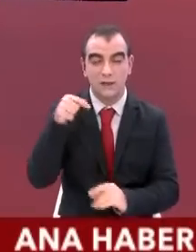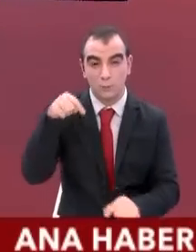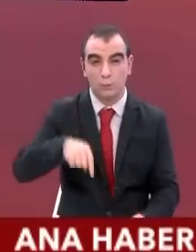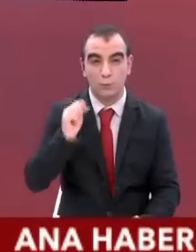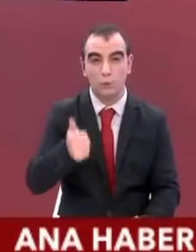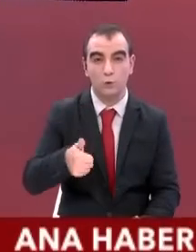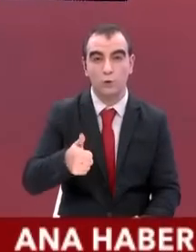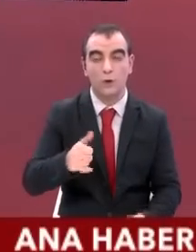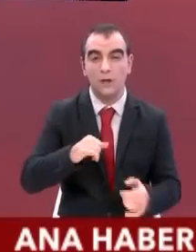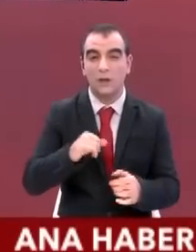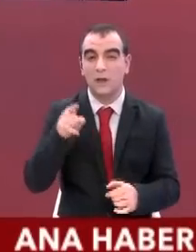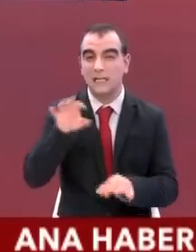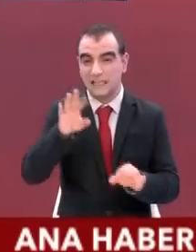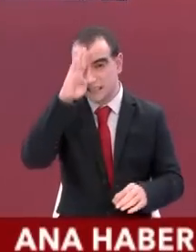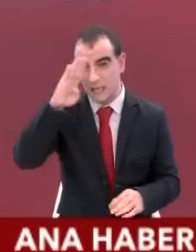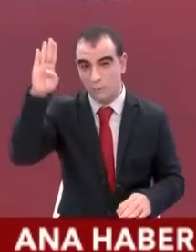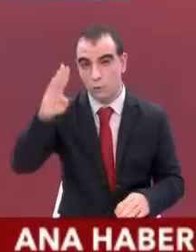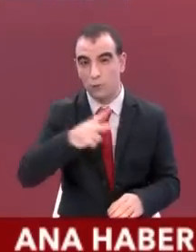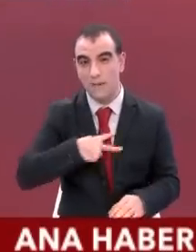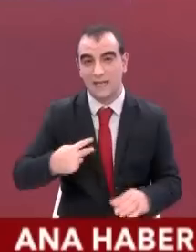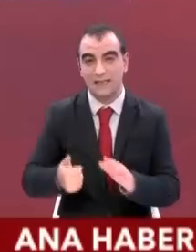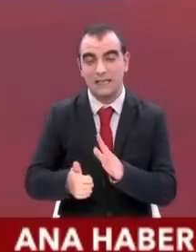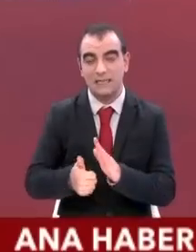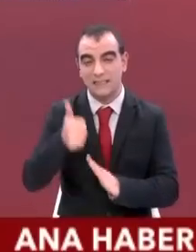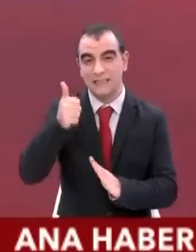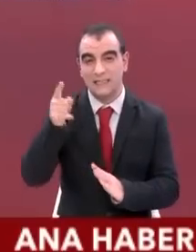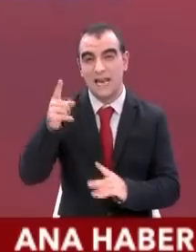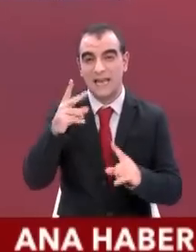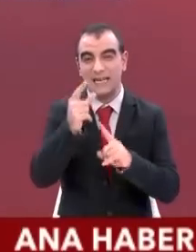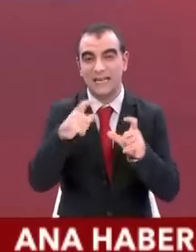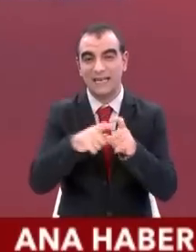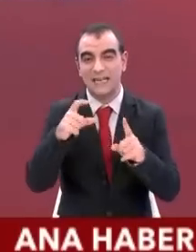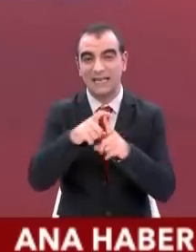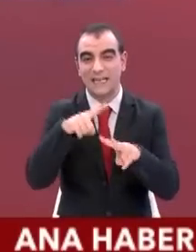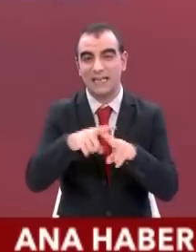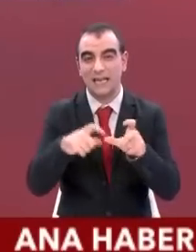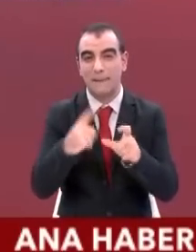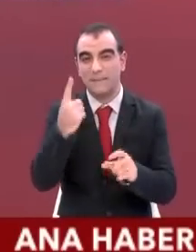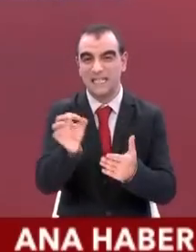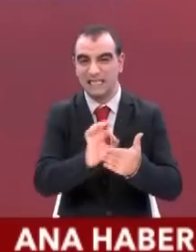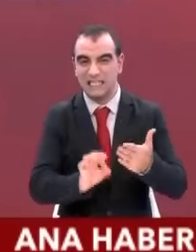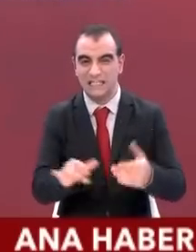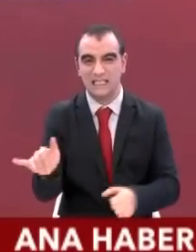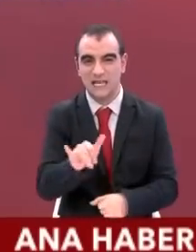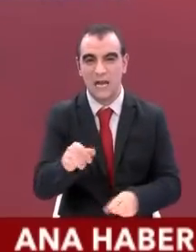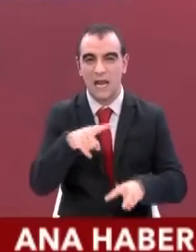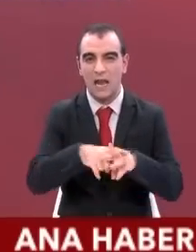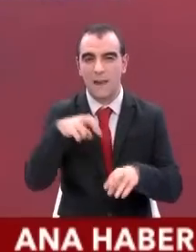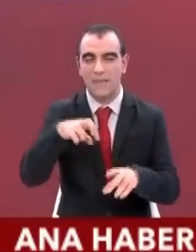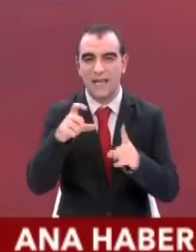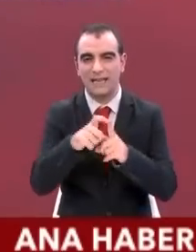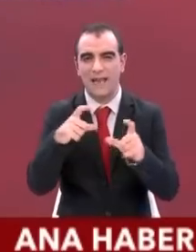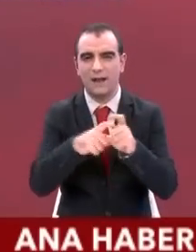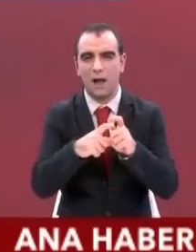iddaa olunan o ki İstanbul Büyükşehir Belediyesi'ne İgdaş'a doğru bir yazı yaklaşıyor epdk'dan